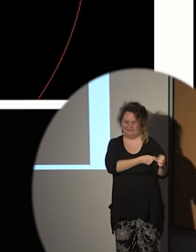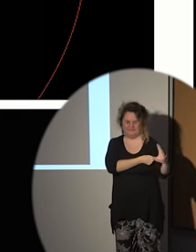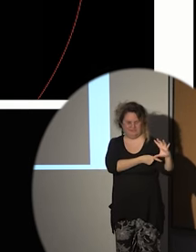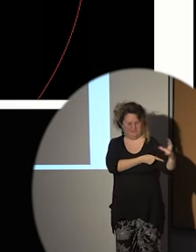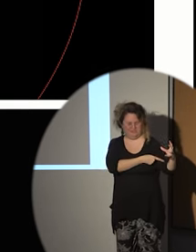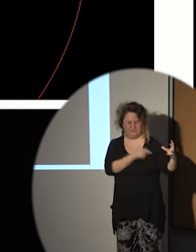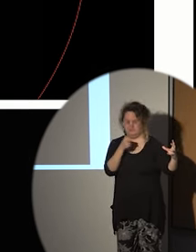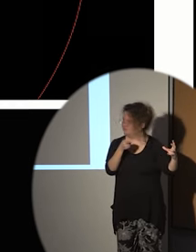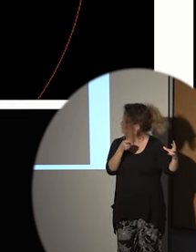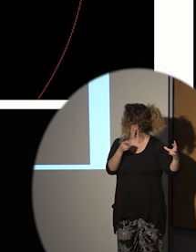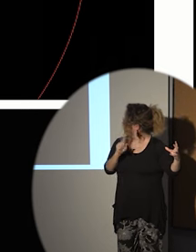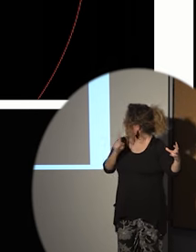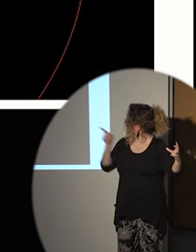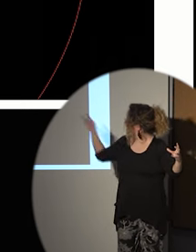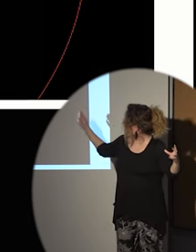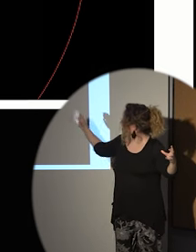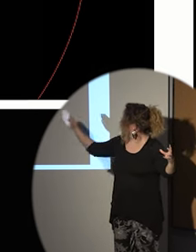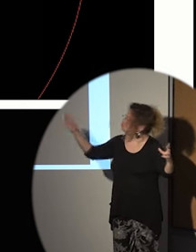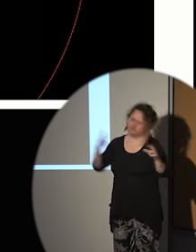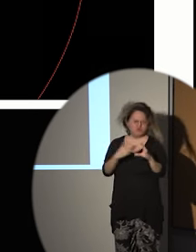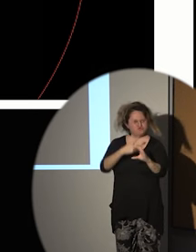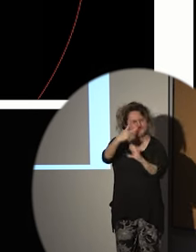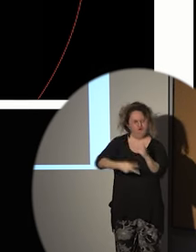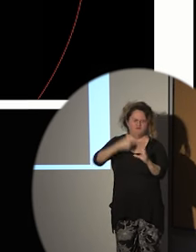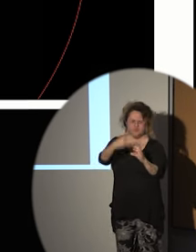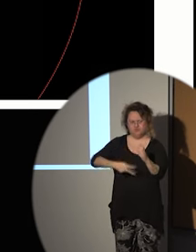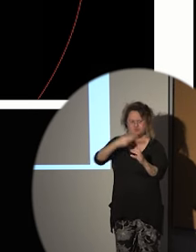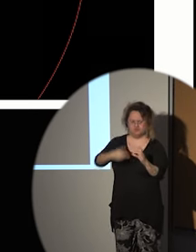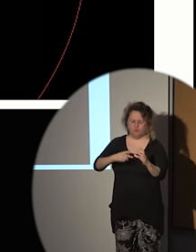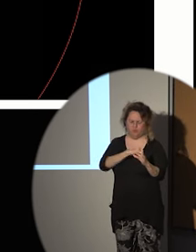sans par contre aller comme Vénus, qui était déjà